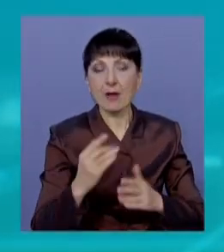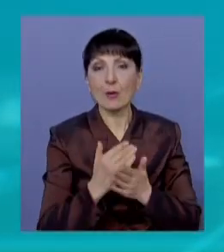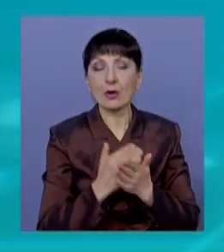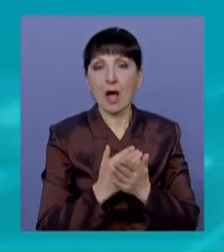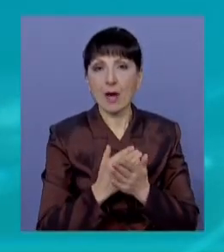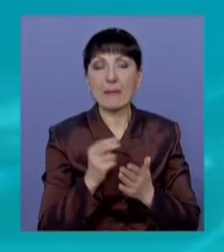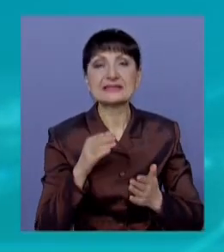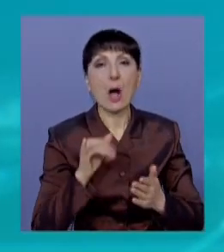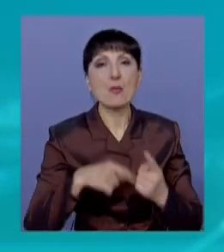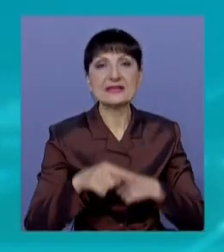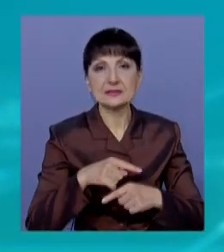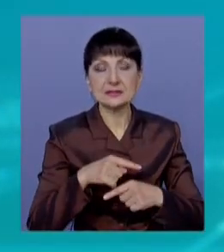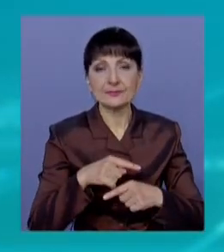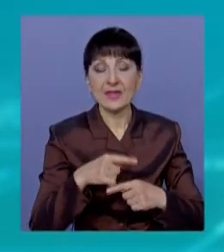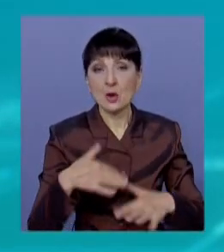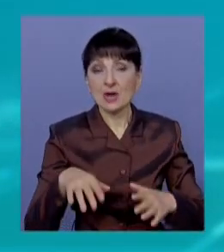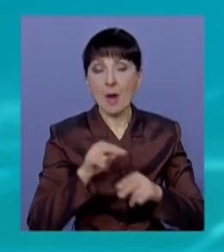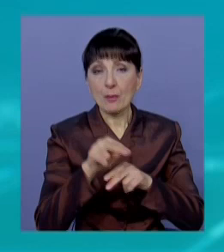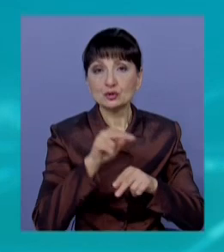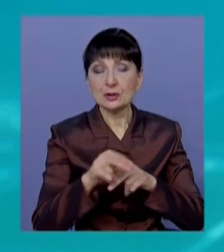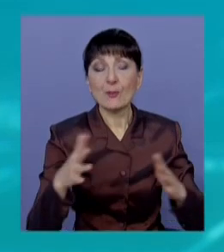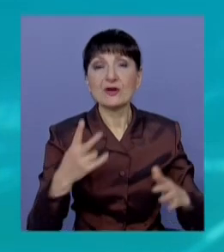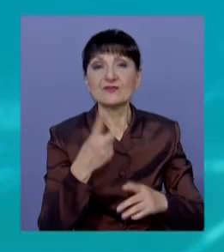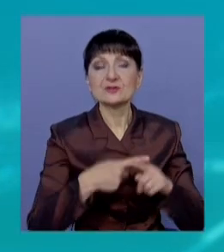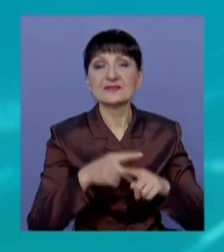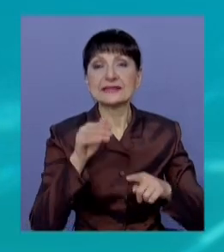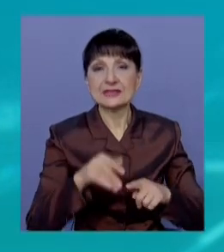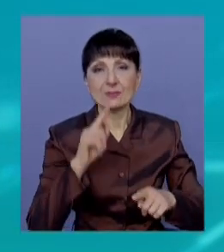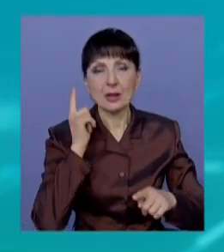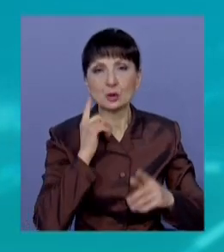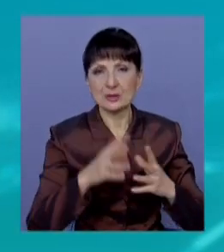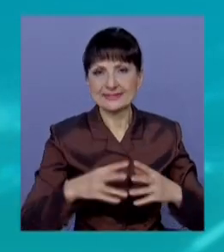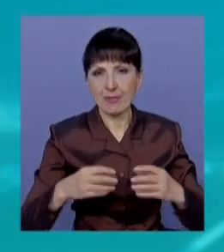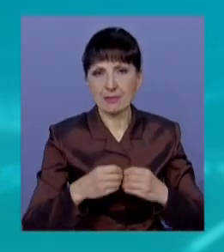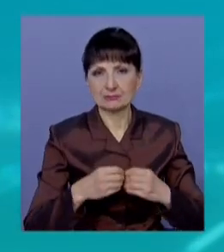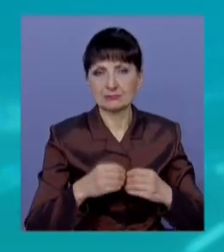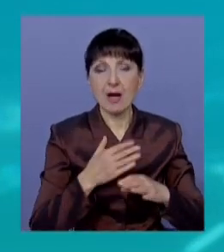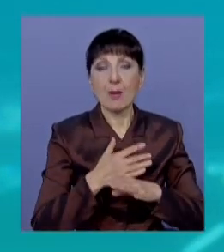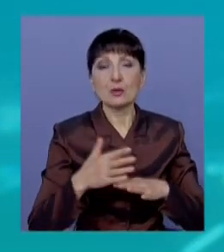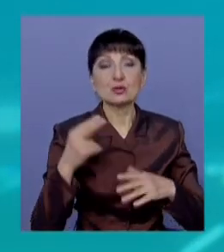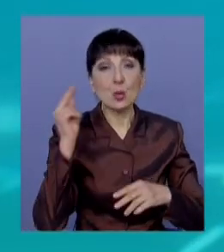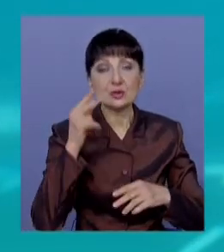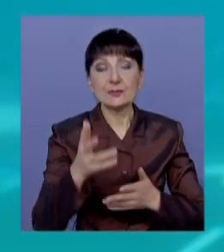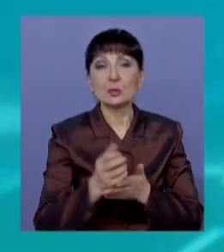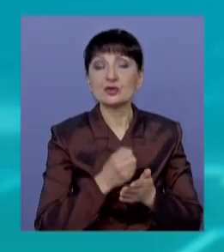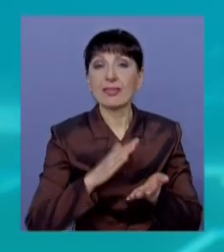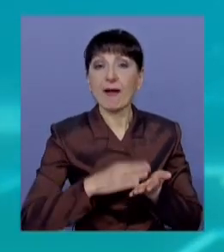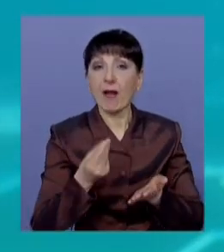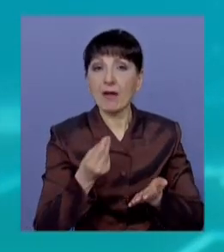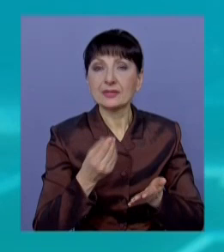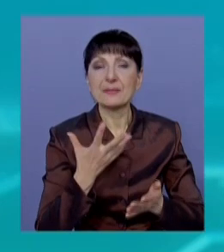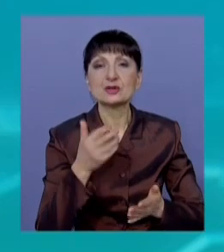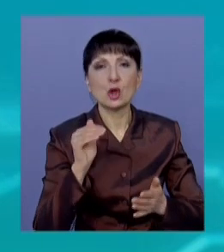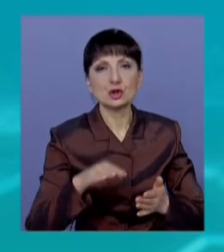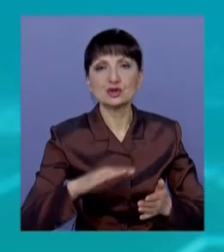«Бастау Бизнес» азам предпринимательства обучились более 2,5 тысяч молодых семей. После курсов они получают гранты в размере